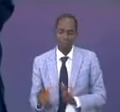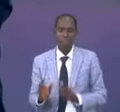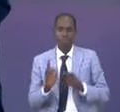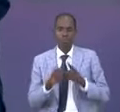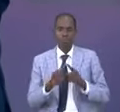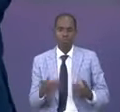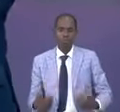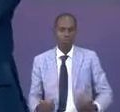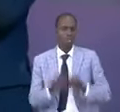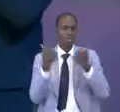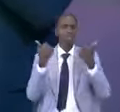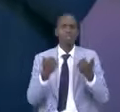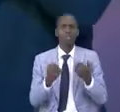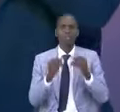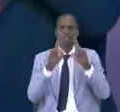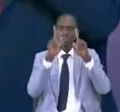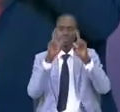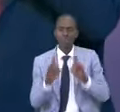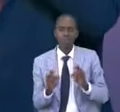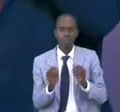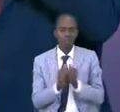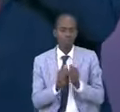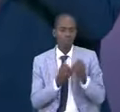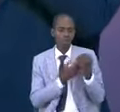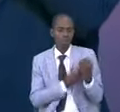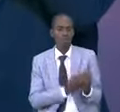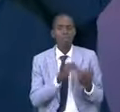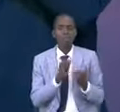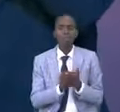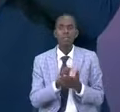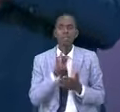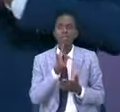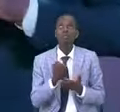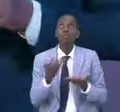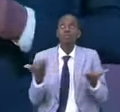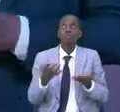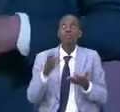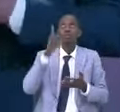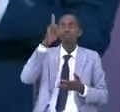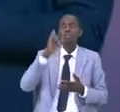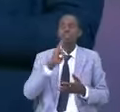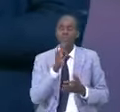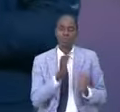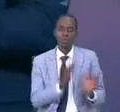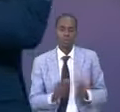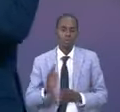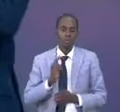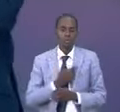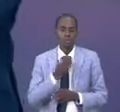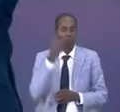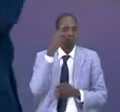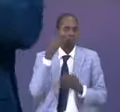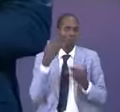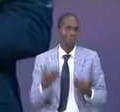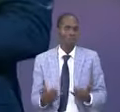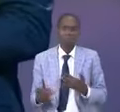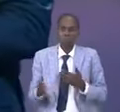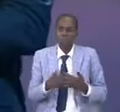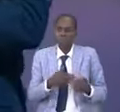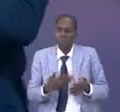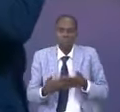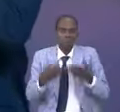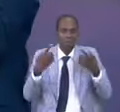et c'est ce que c'est pour ça bien entendu partir pour que quelque chose qui se passe quelque soit ce qui je viendra